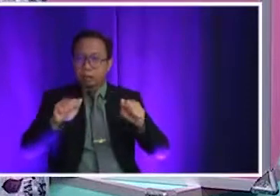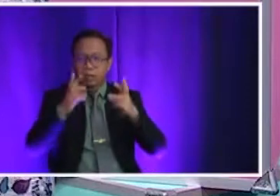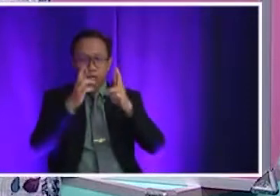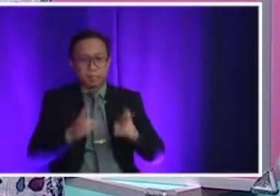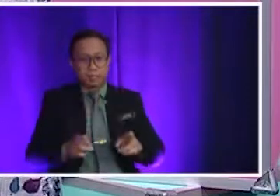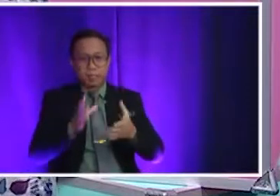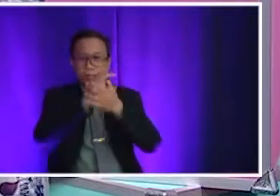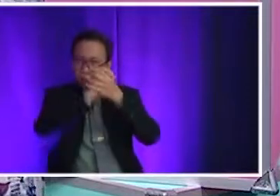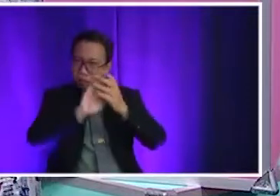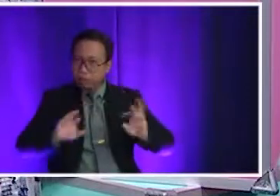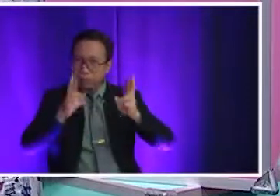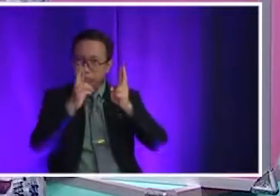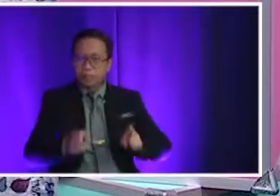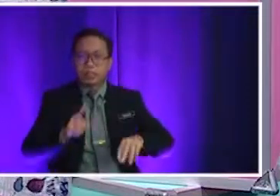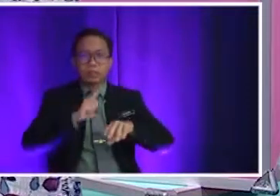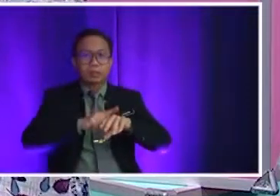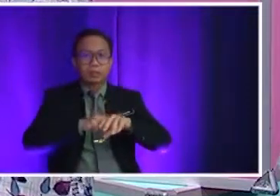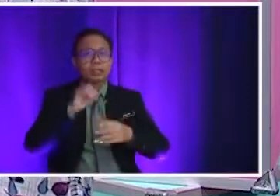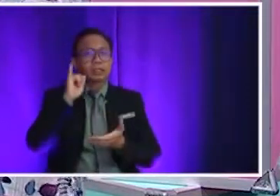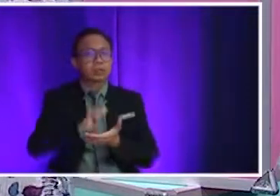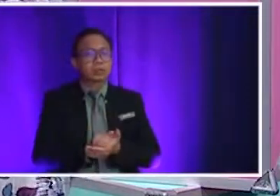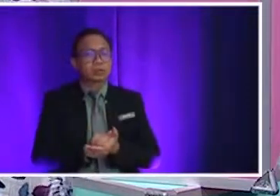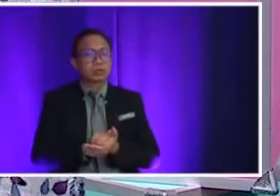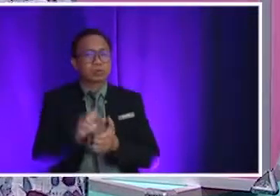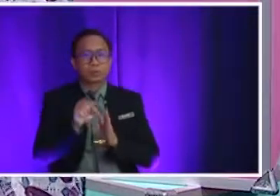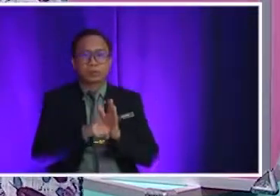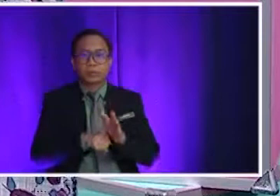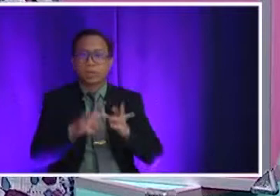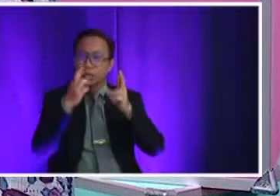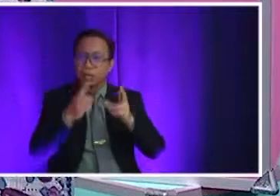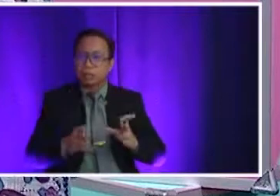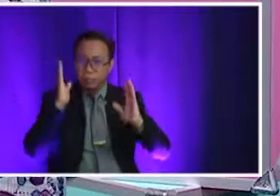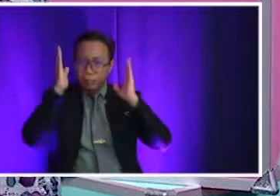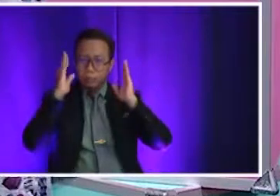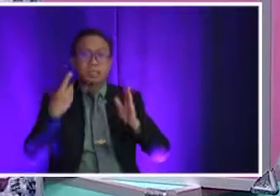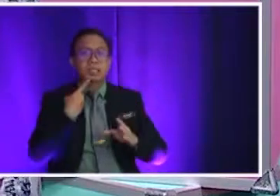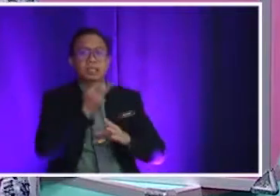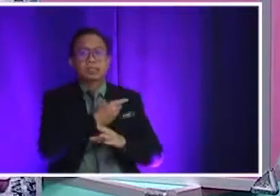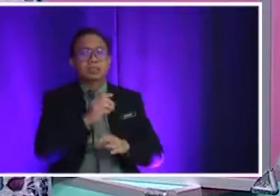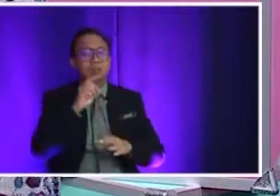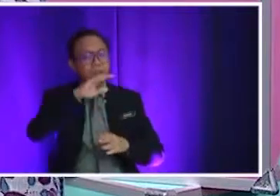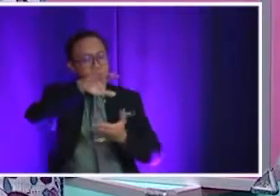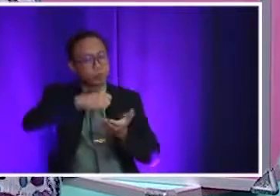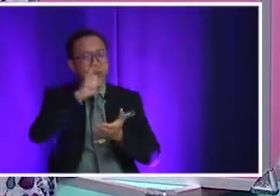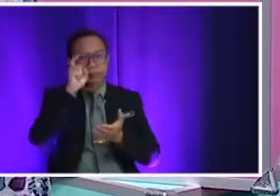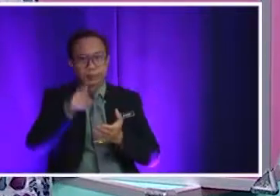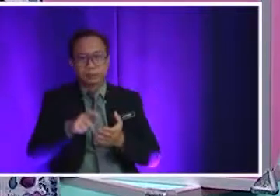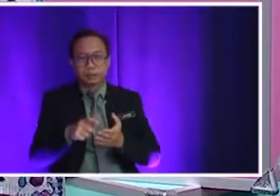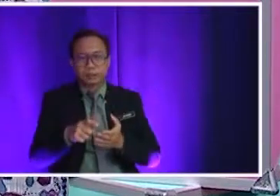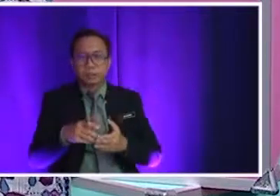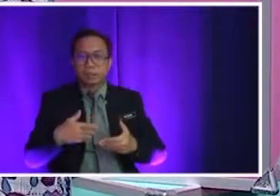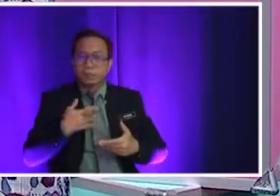kesejahteraan rakyat pada masa itu jadi sebagai Raya Mischa kita semua kena menghargai perjuangan perjuangan